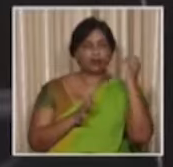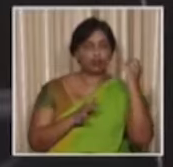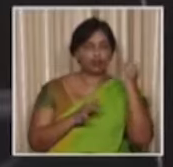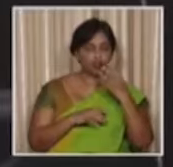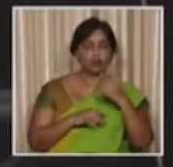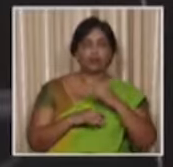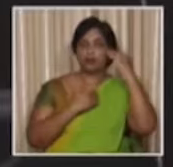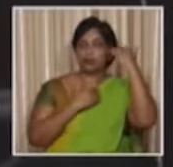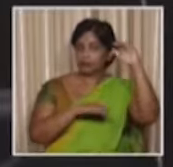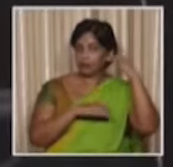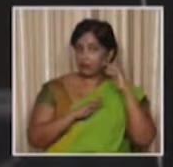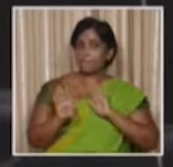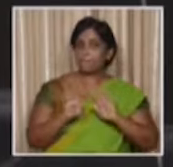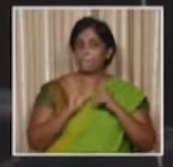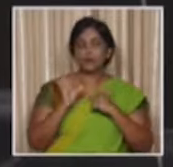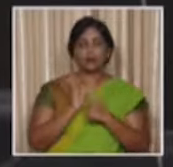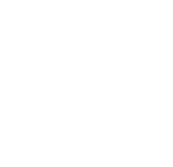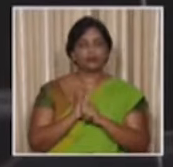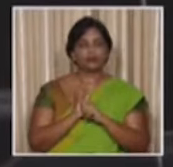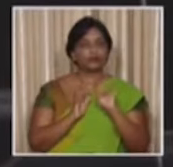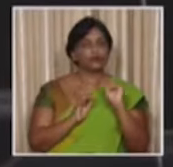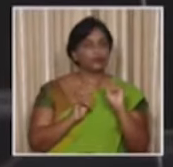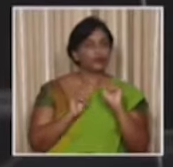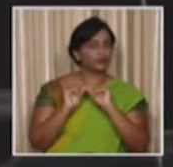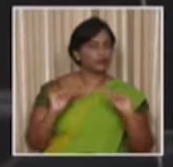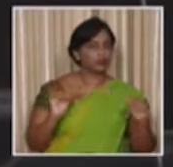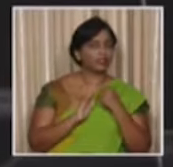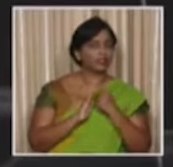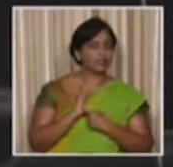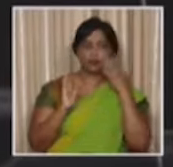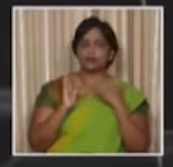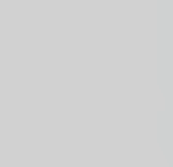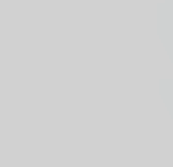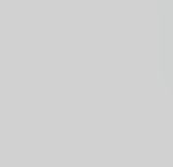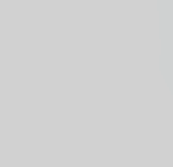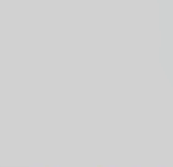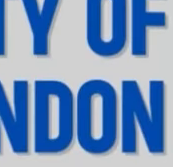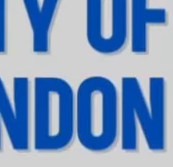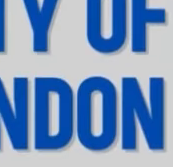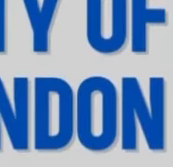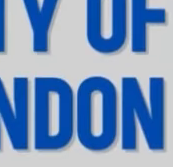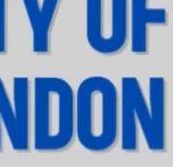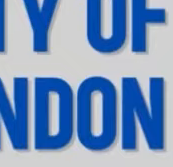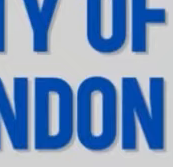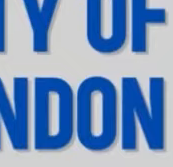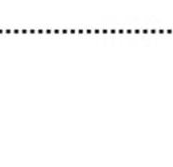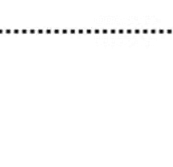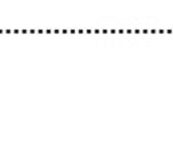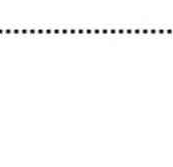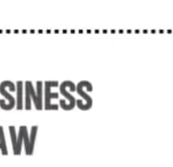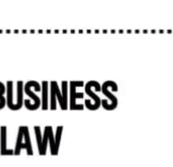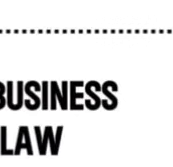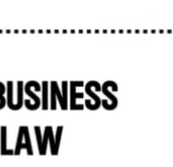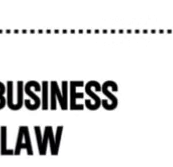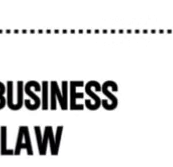දරණ ආනයන හා අපනයන පාලන පනතේ විශ්වවිද්‍යාල අධ්‍යාපනයේ ඇති රෙගුලාසි සම්බන්ධයෙන් ඒවා Start your master's degree from the highest ranking university